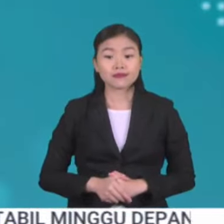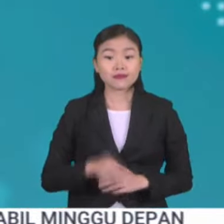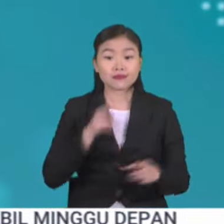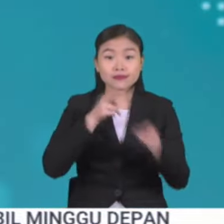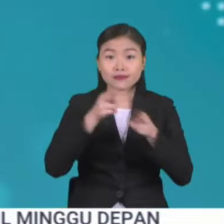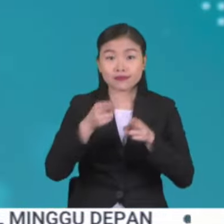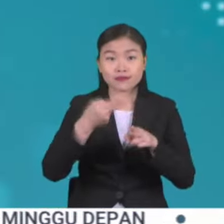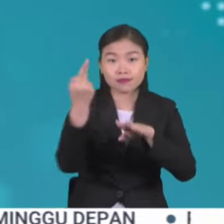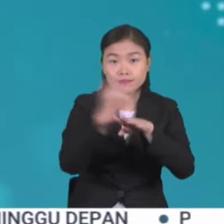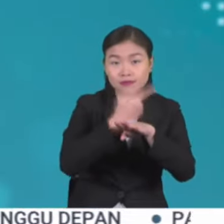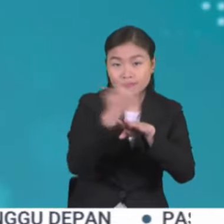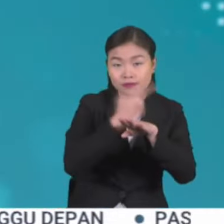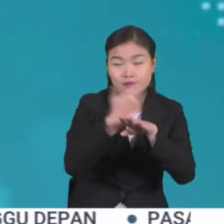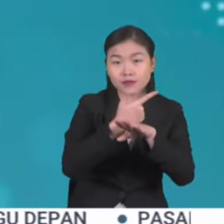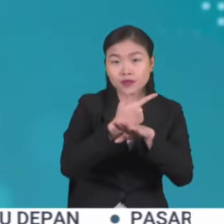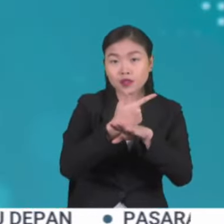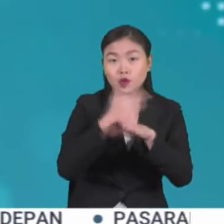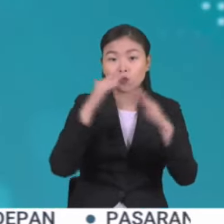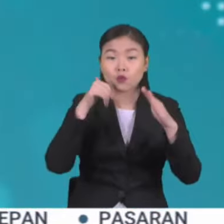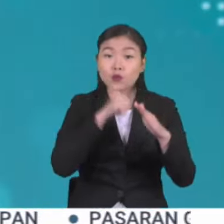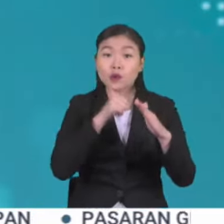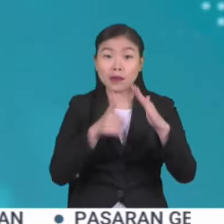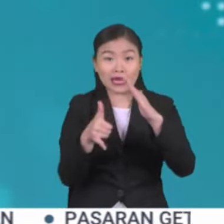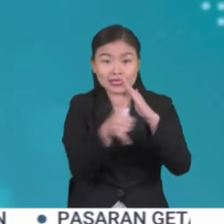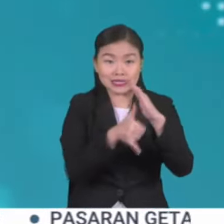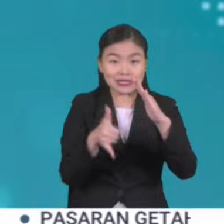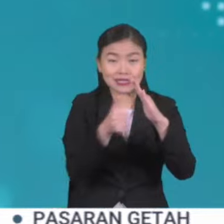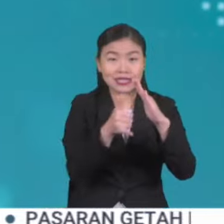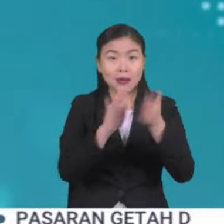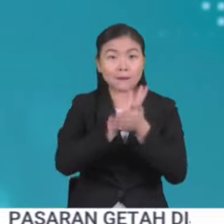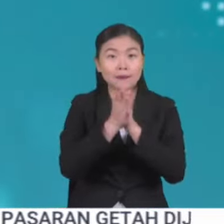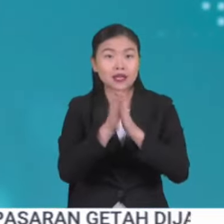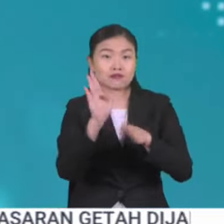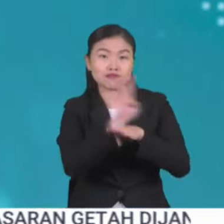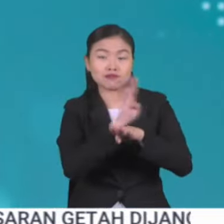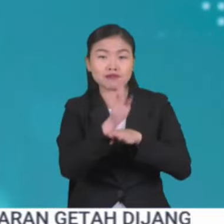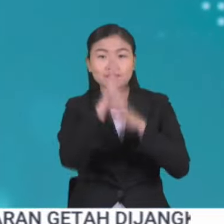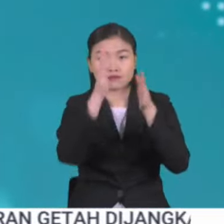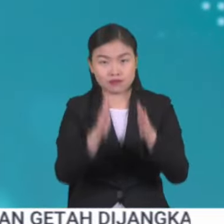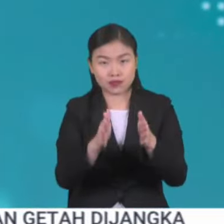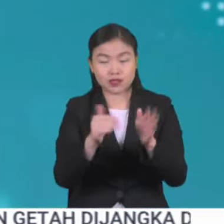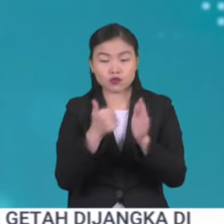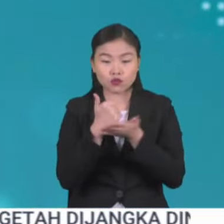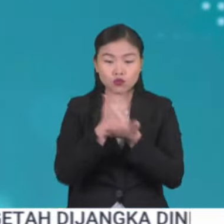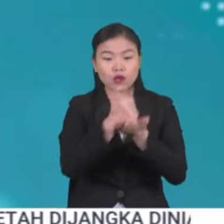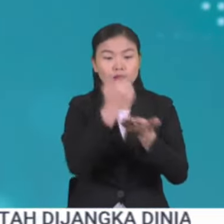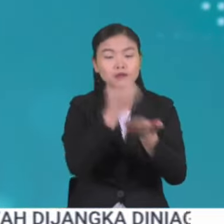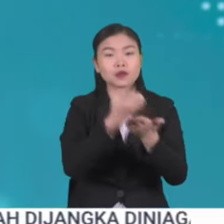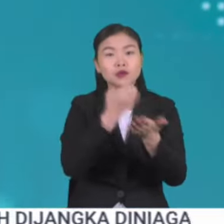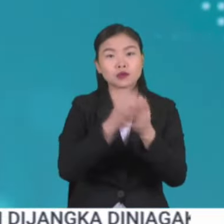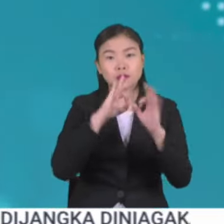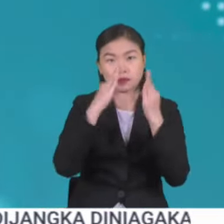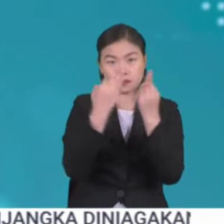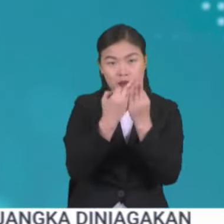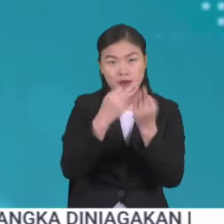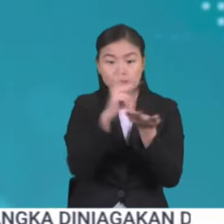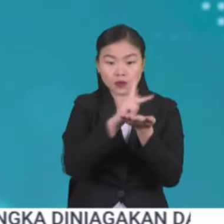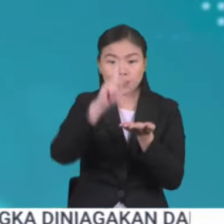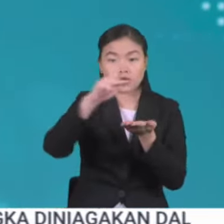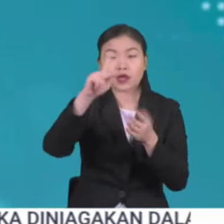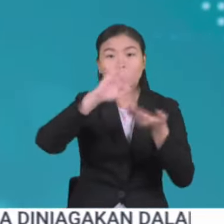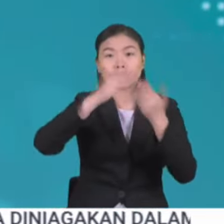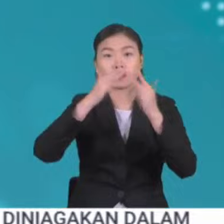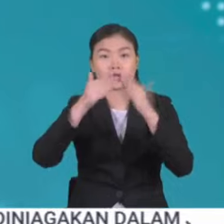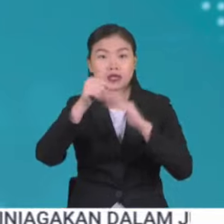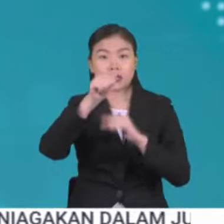Dalam usaha melatih suri rumah menjadi usahawan dan membantu ekonomi keluarga, Kolej Komuniti Arau bersama Wanita UMNO Bahagian